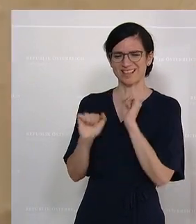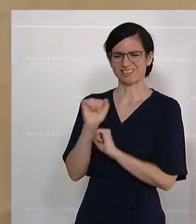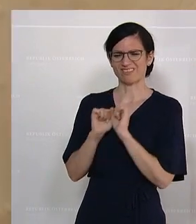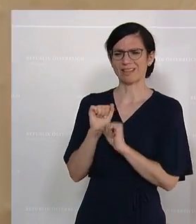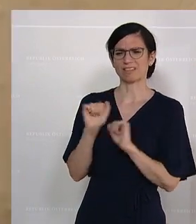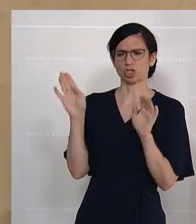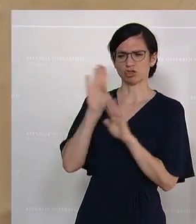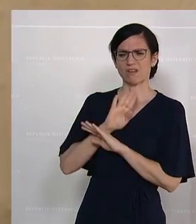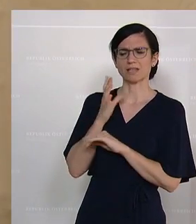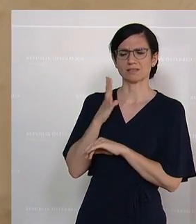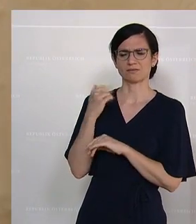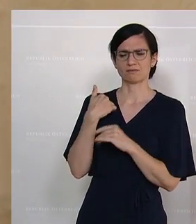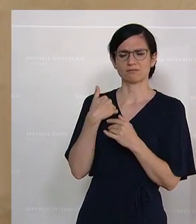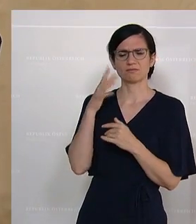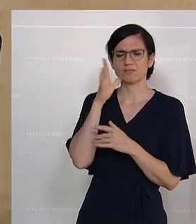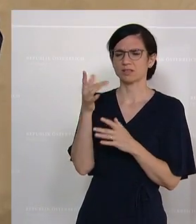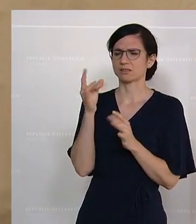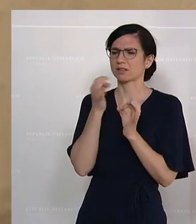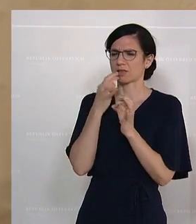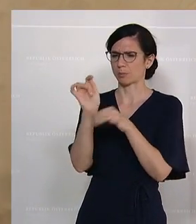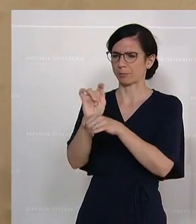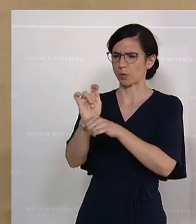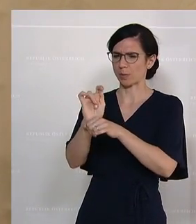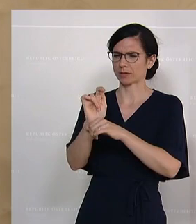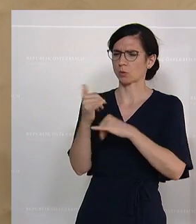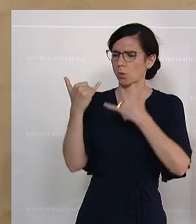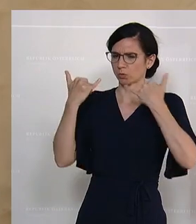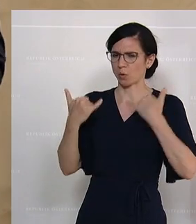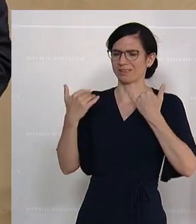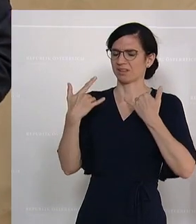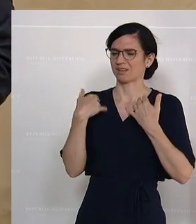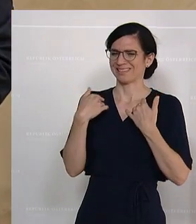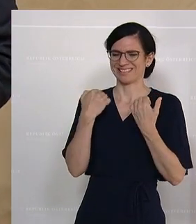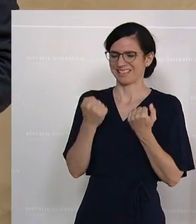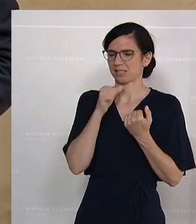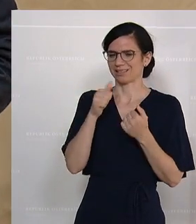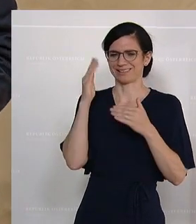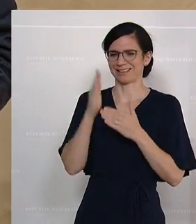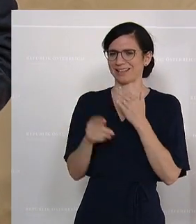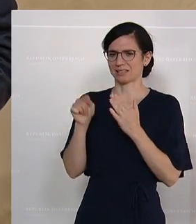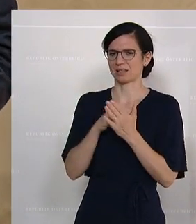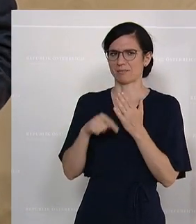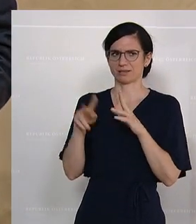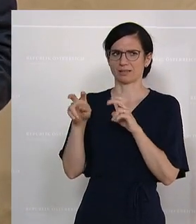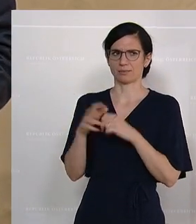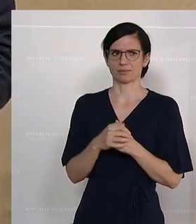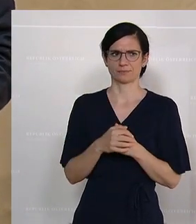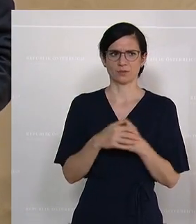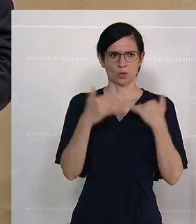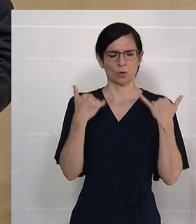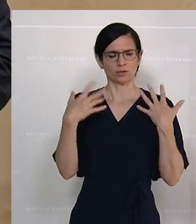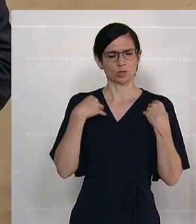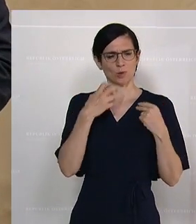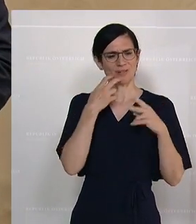die leviten lesen da bin überzeugt dass das heute nicht das letzte mal das thema war ich möchte mich nur heute nochmal hier auch einen zeitungsartikel